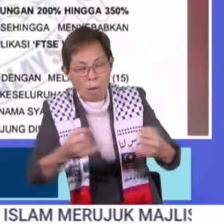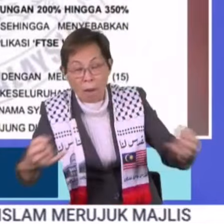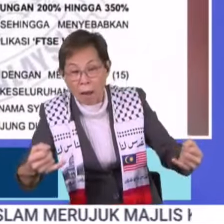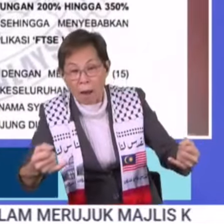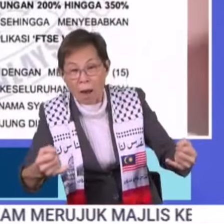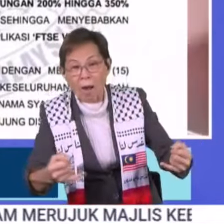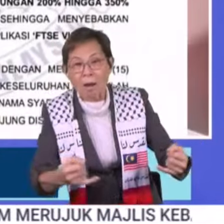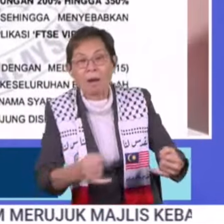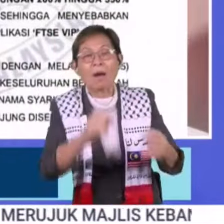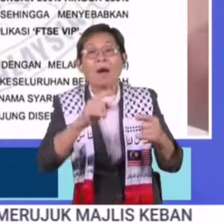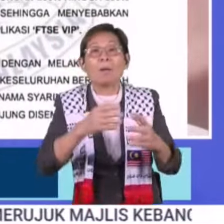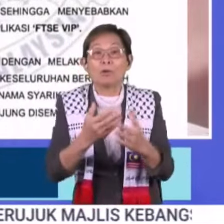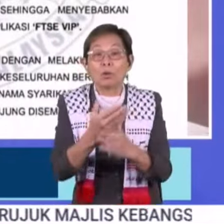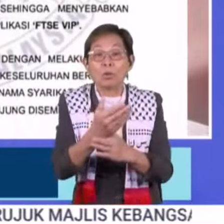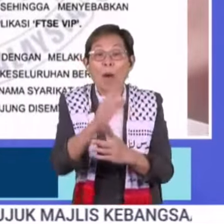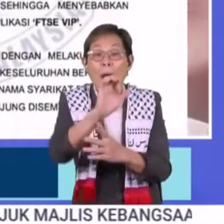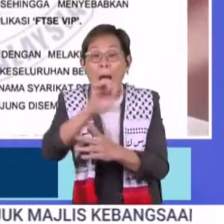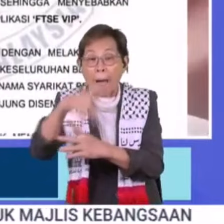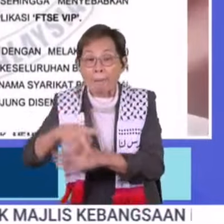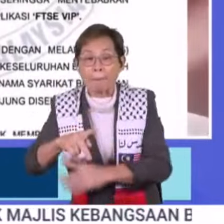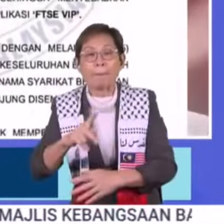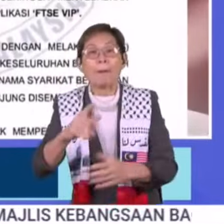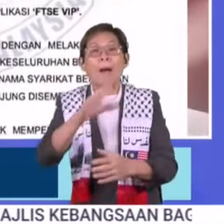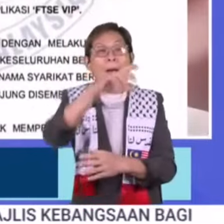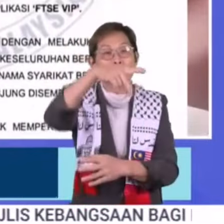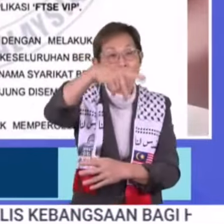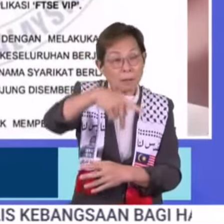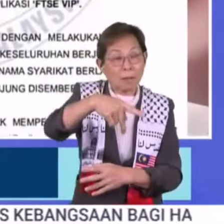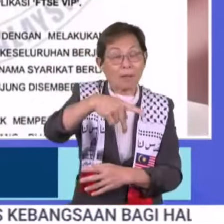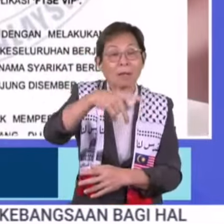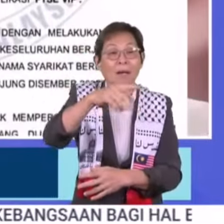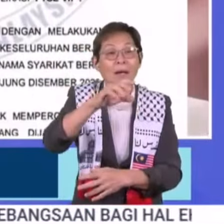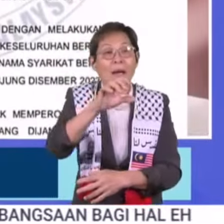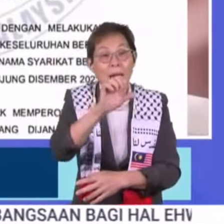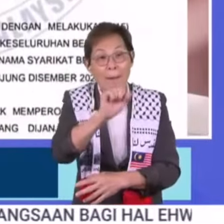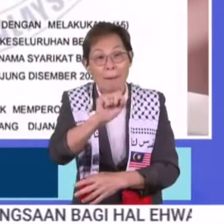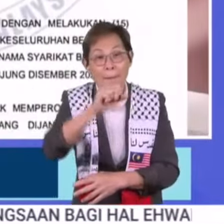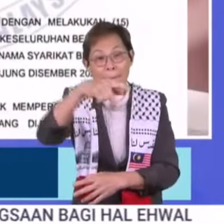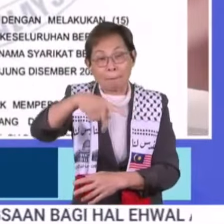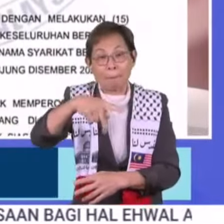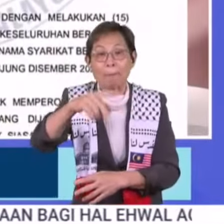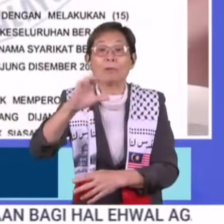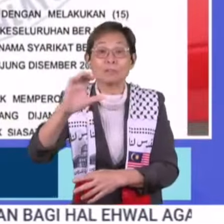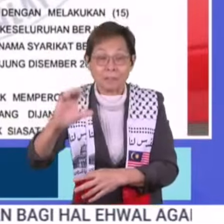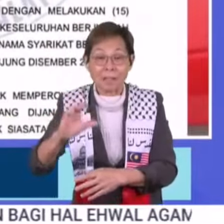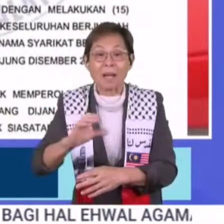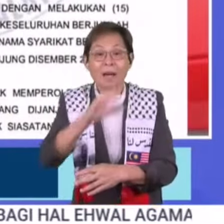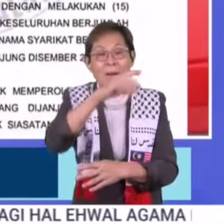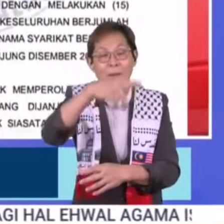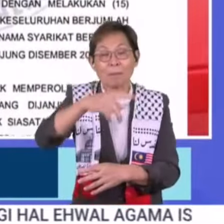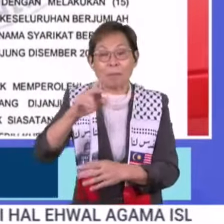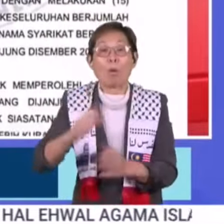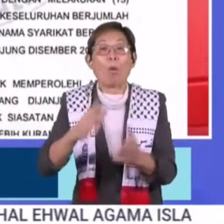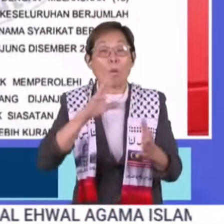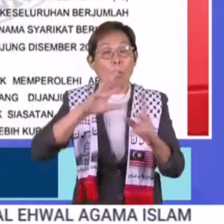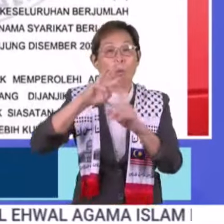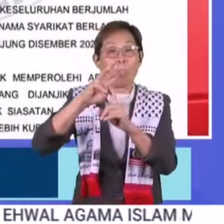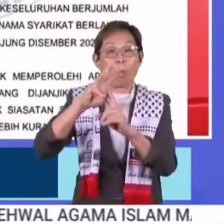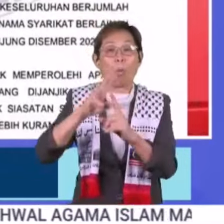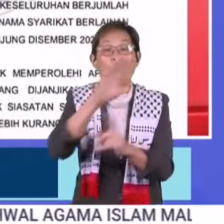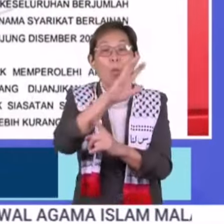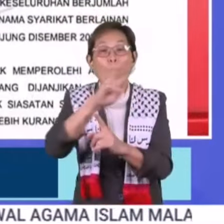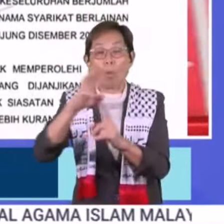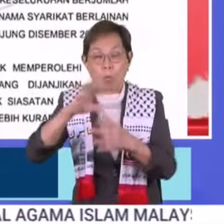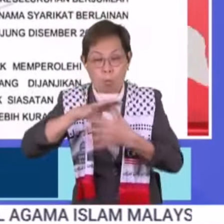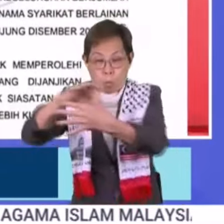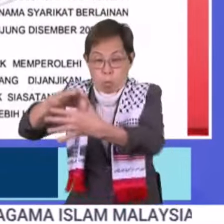merusi sebuah aplikasi. Pesuruhjaya Polis Sarawak berkata wanita berusia 50-an itu menerima pesanan WhatsApp daripada suspek